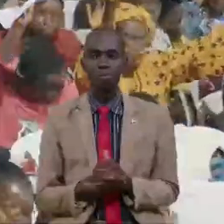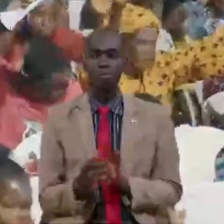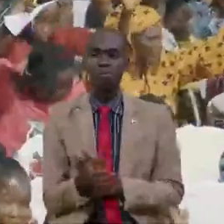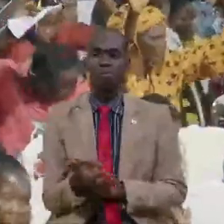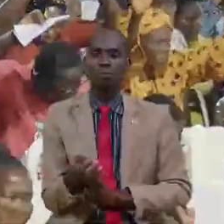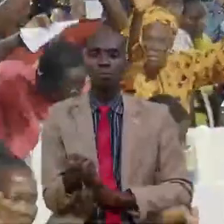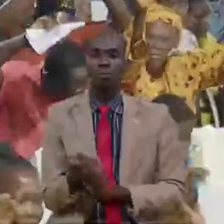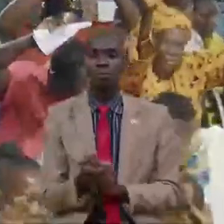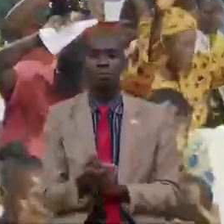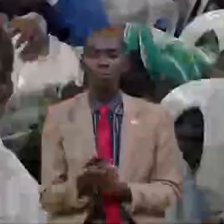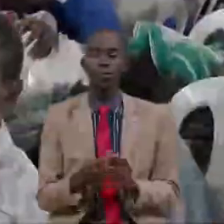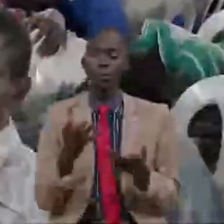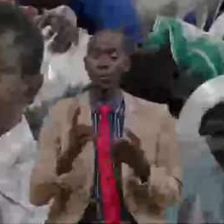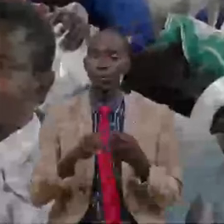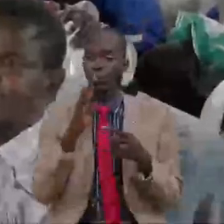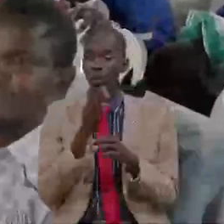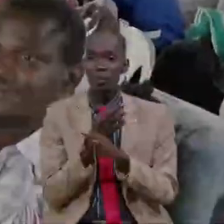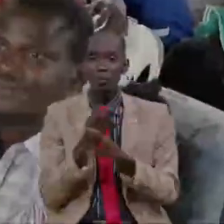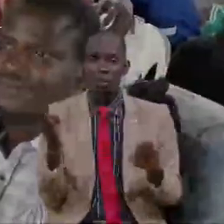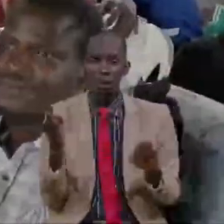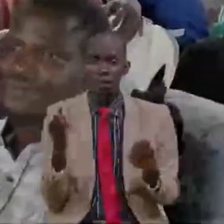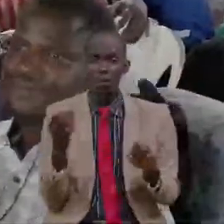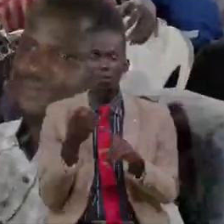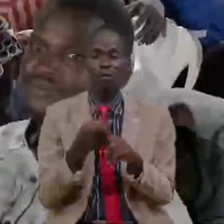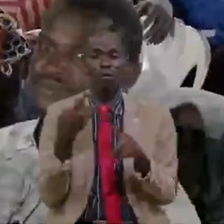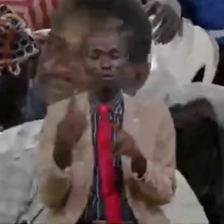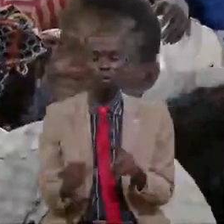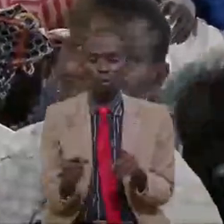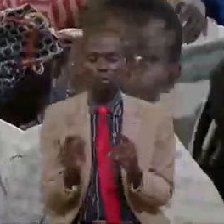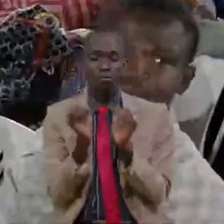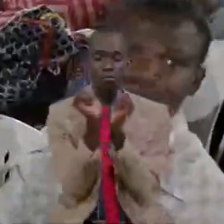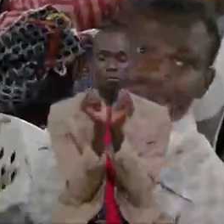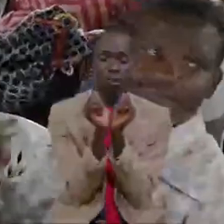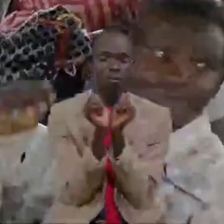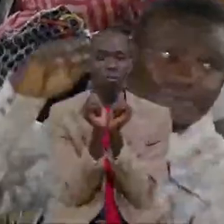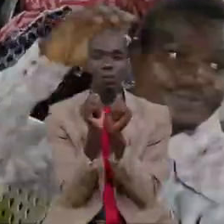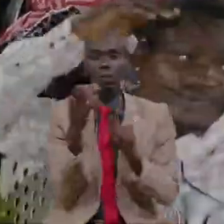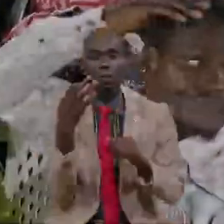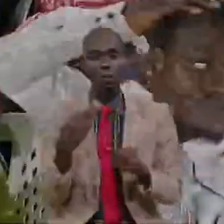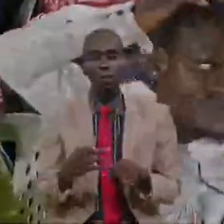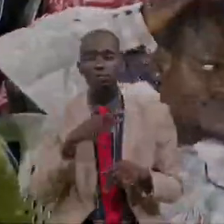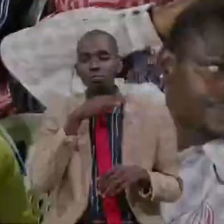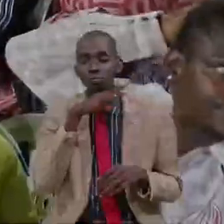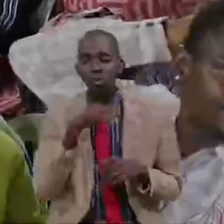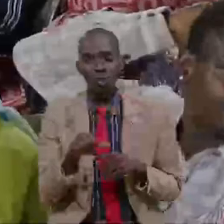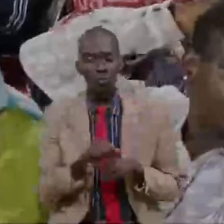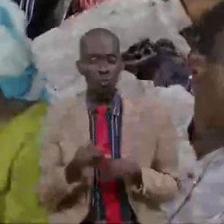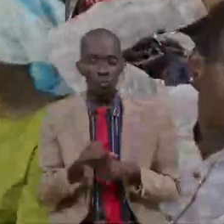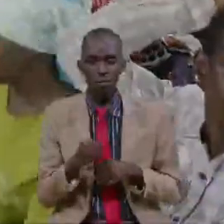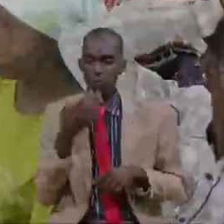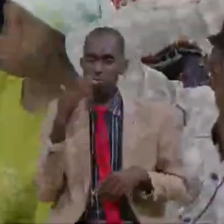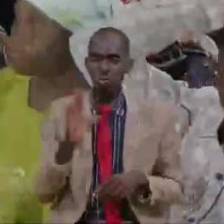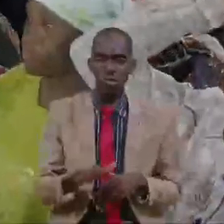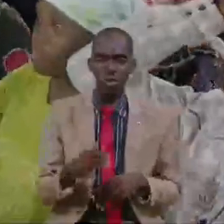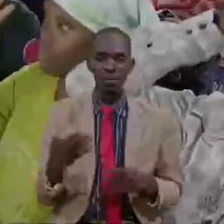main. Lève la main. Tu vas être affranchi des liens. La corruption.